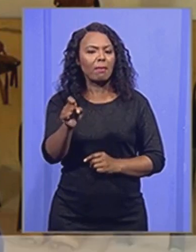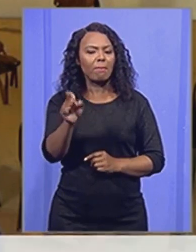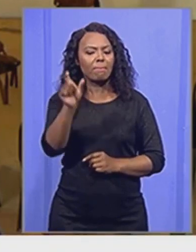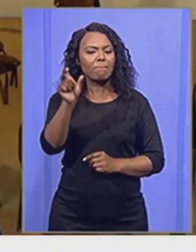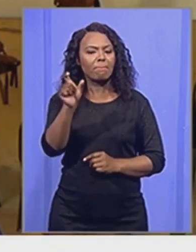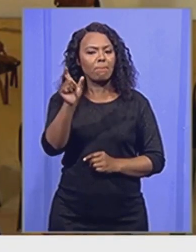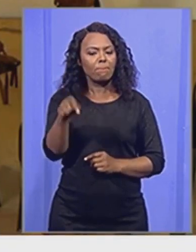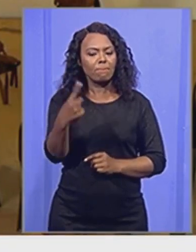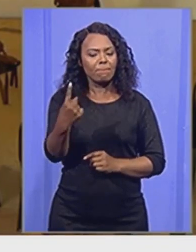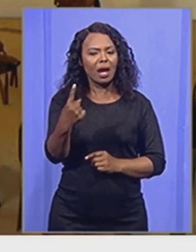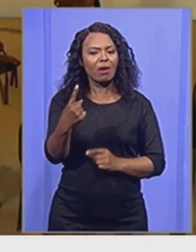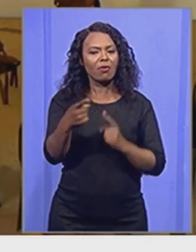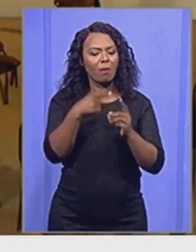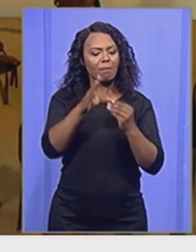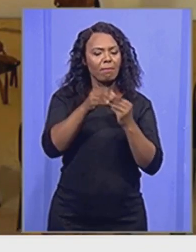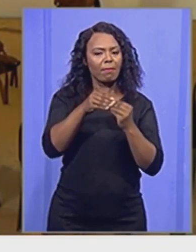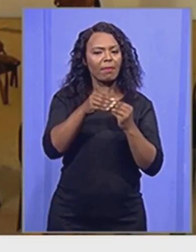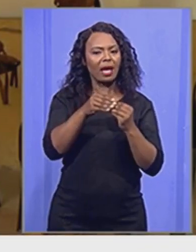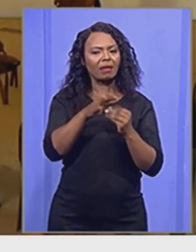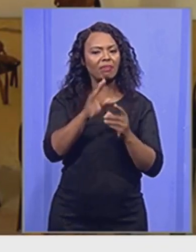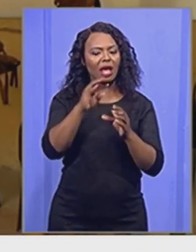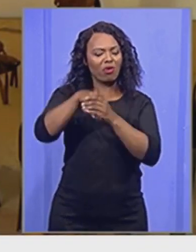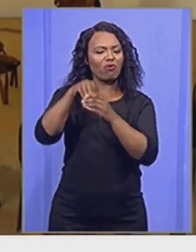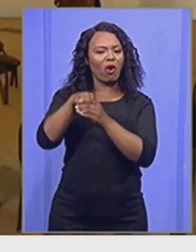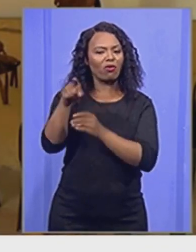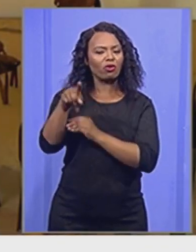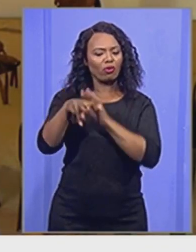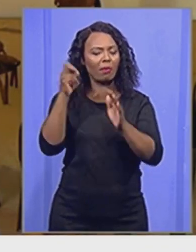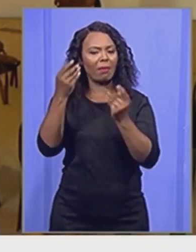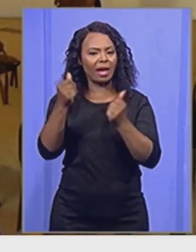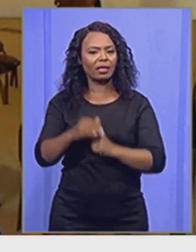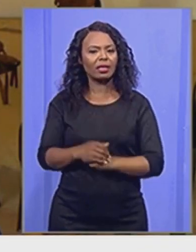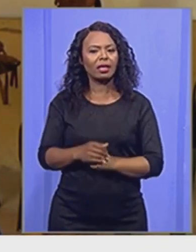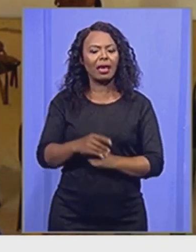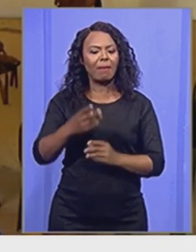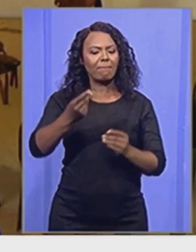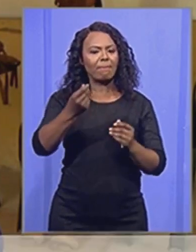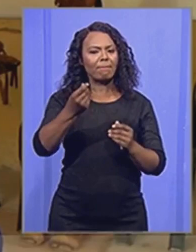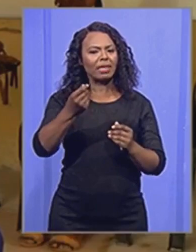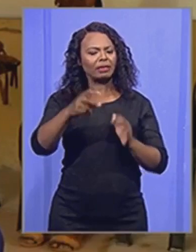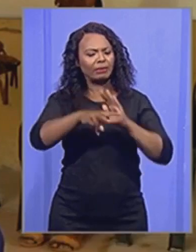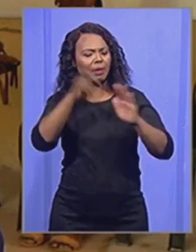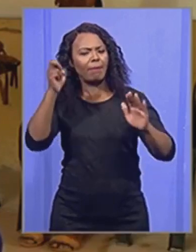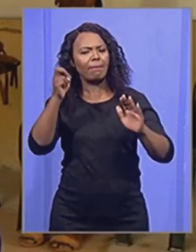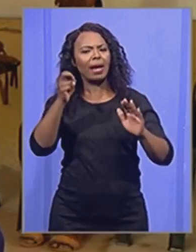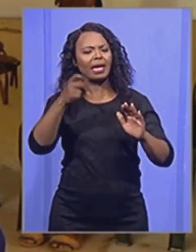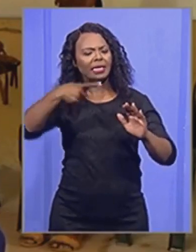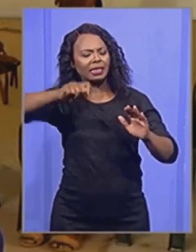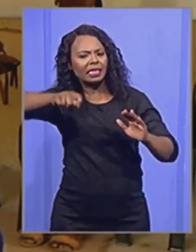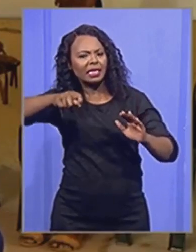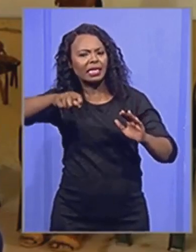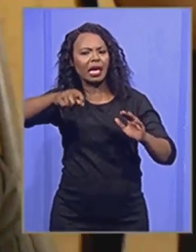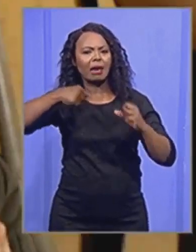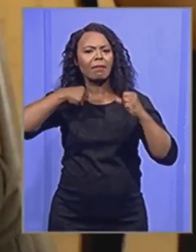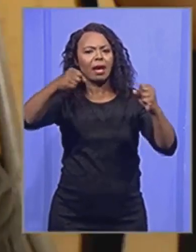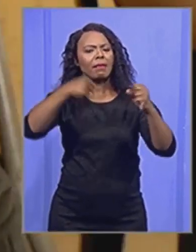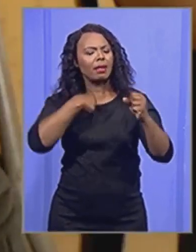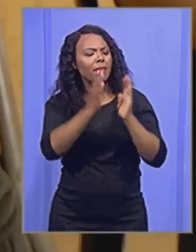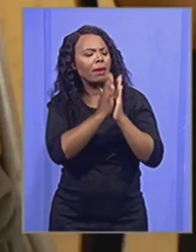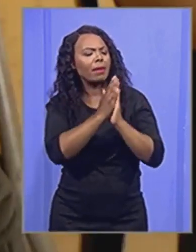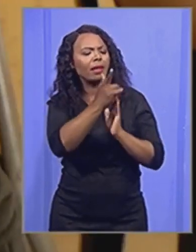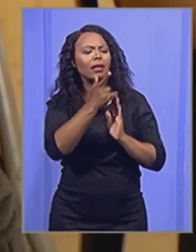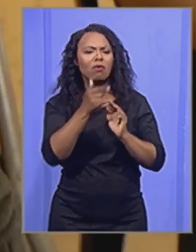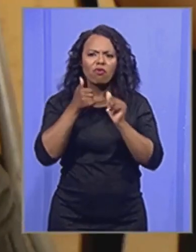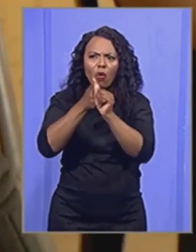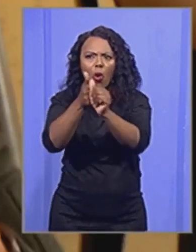dikhi tša koloi ba di šile ka re ga koloi. Nna ena re kgopela gore ba šale motho o morago. Ba go šala le